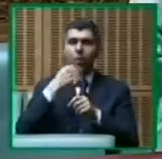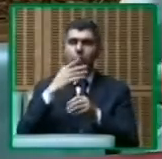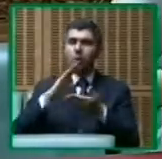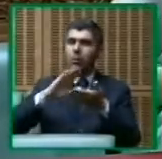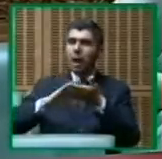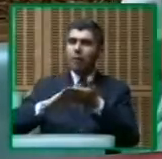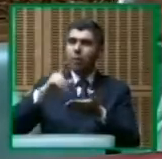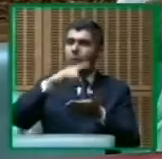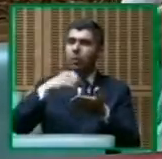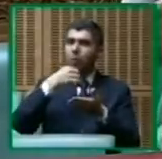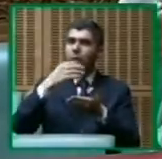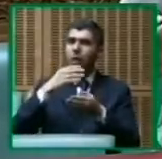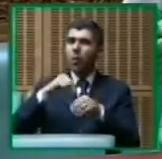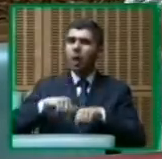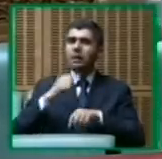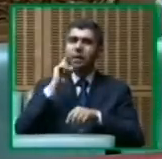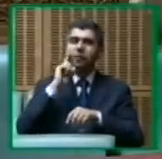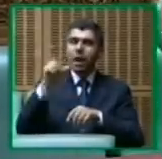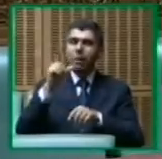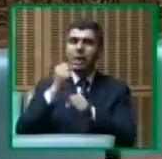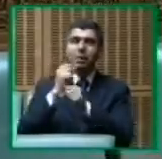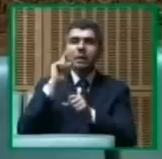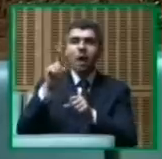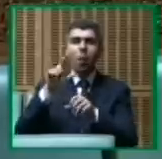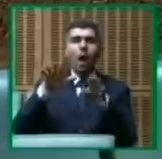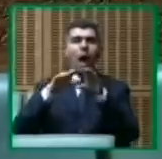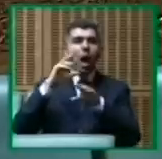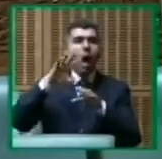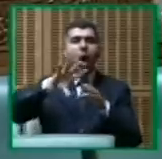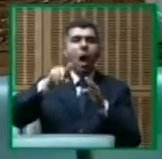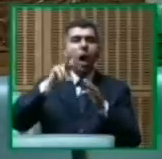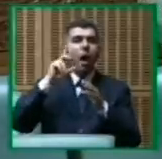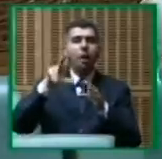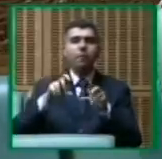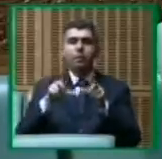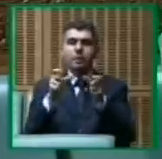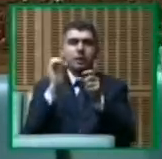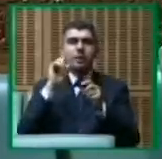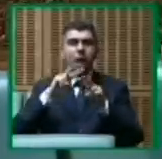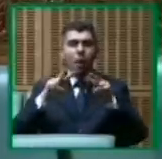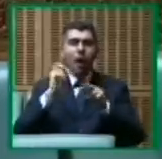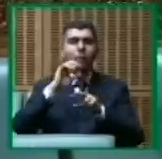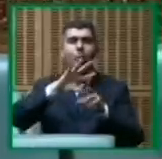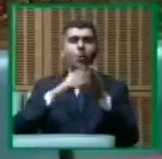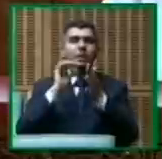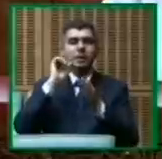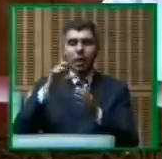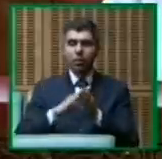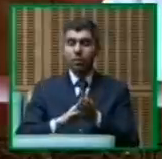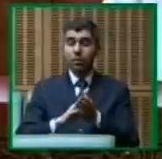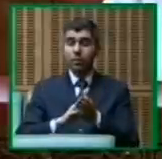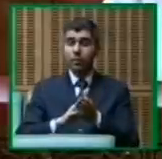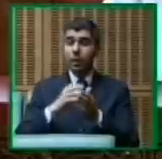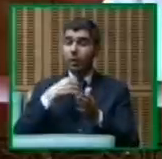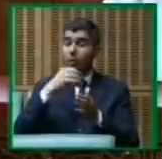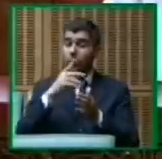عنده واحد العدد ديال الدراسات على الاقل اللي غادي توجد وتمشي في هذا. كما لا يخفى